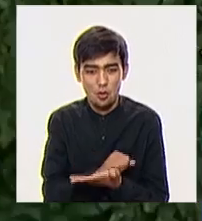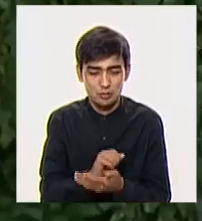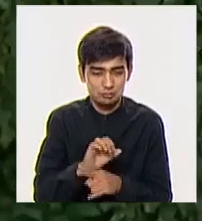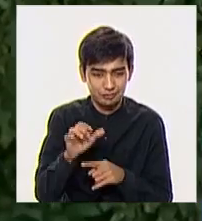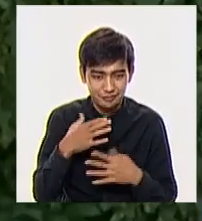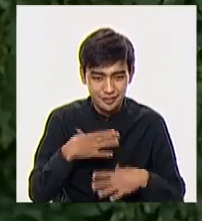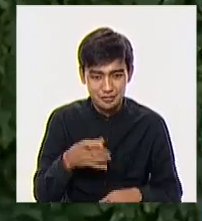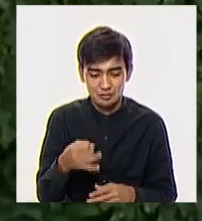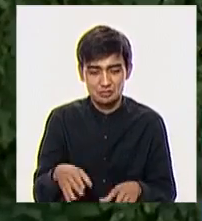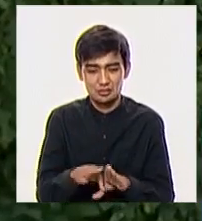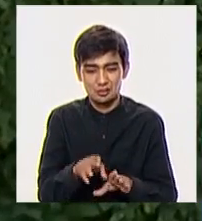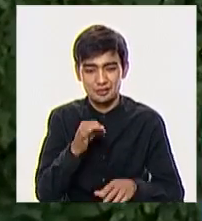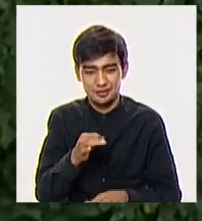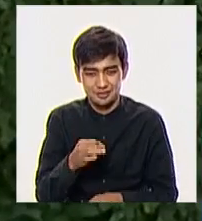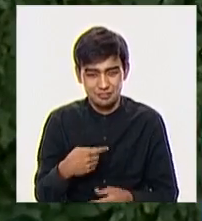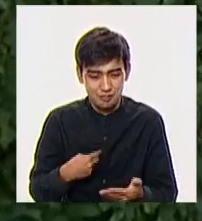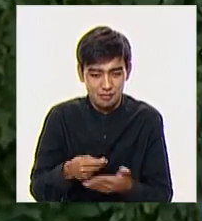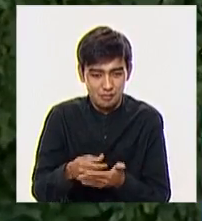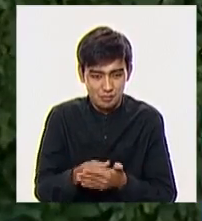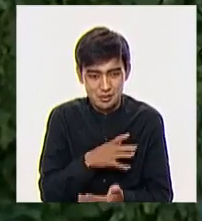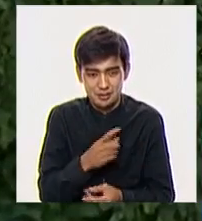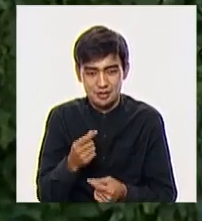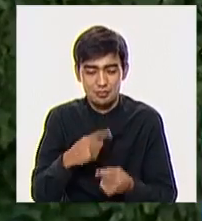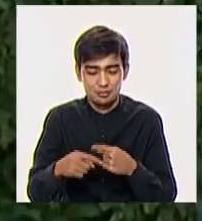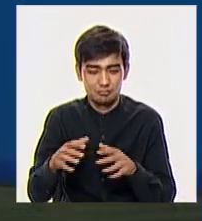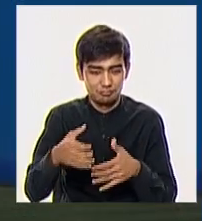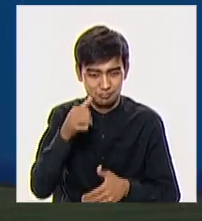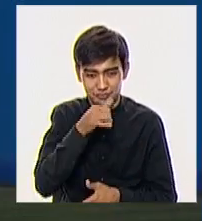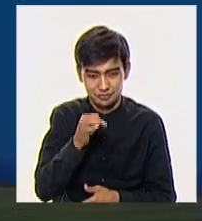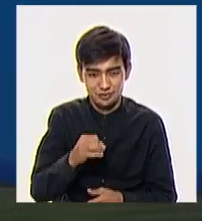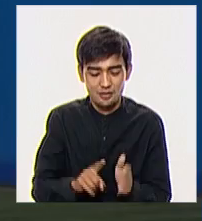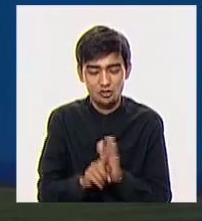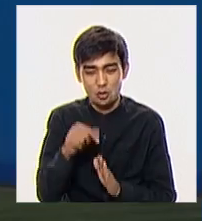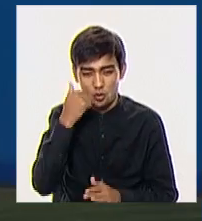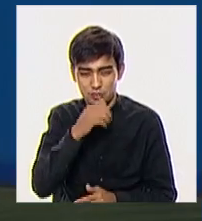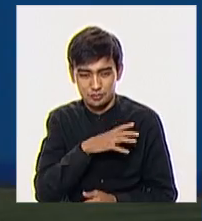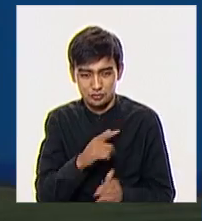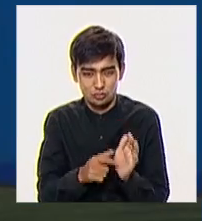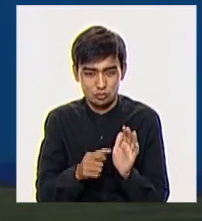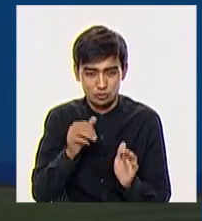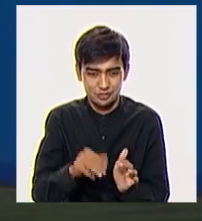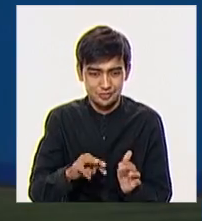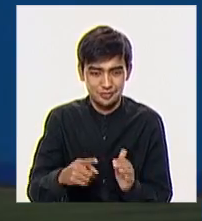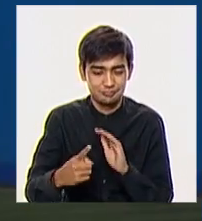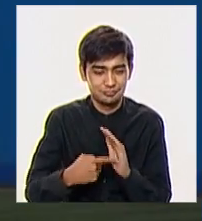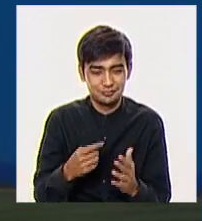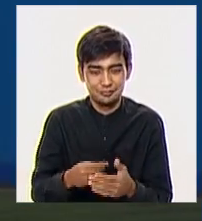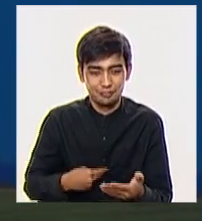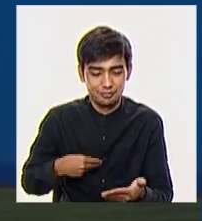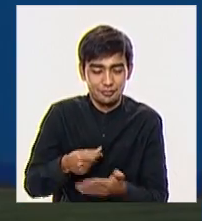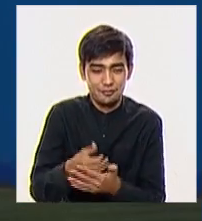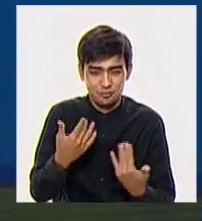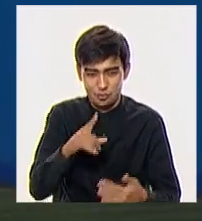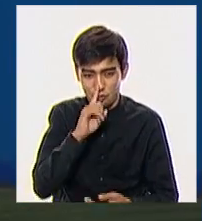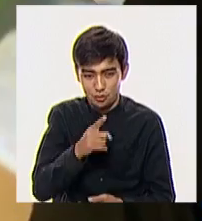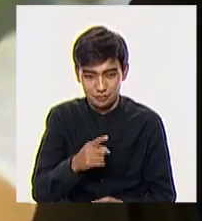да. Ақылы бөлімде оқитын қатарластары да ақшасын қайтара алмай жүр. Яғни оқу жылының басында бірден 700 мың теңге көлемінде жылдық ақысын төлеп қойғандар